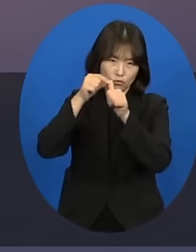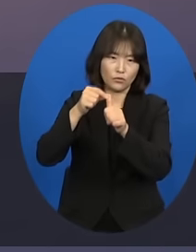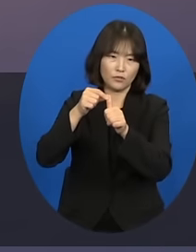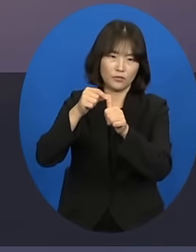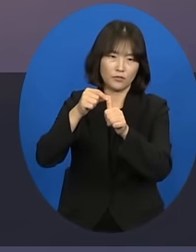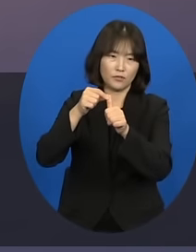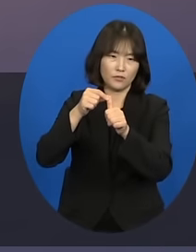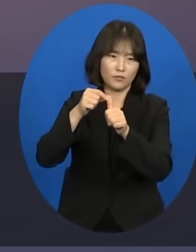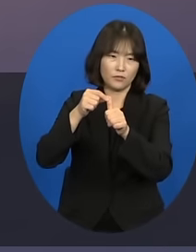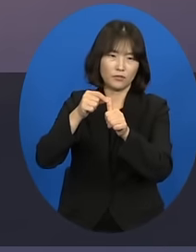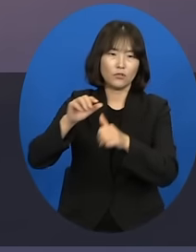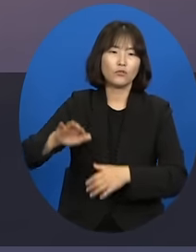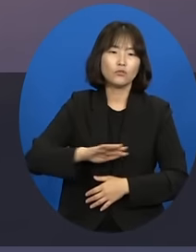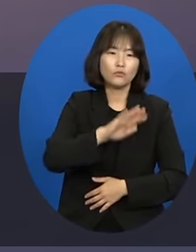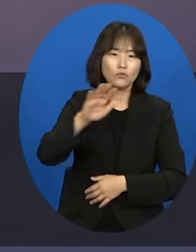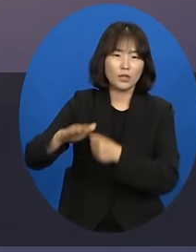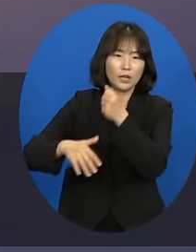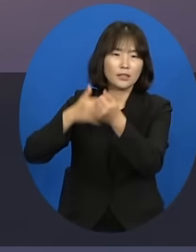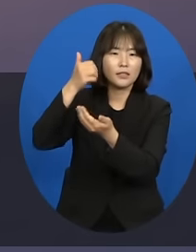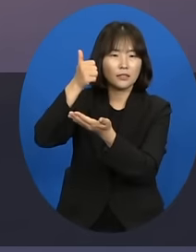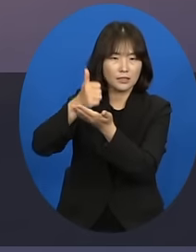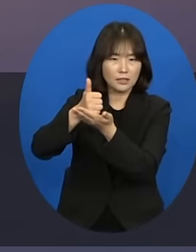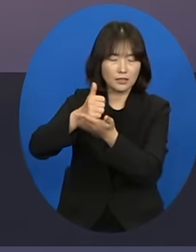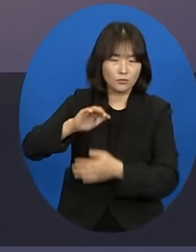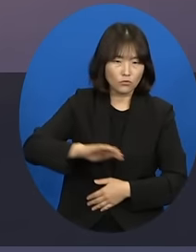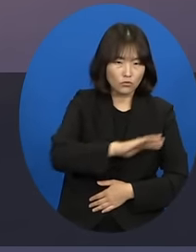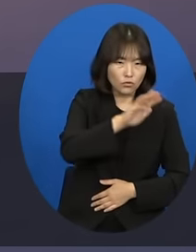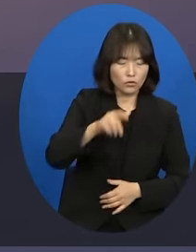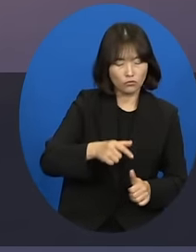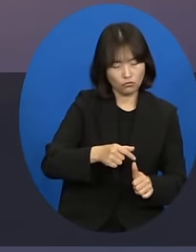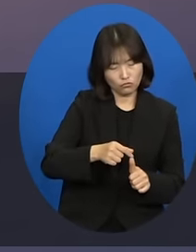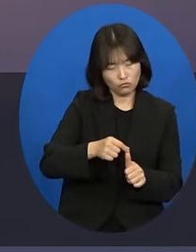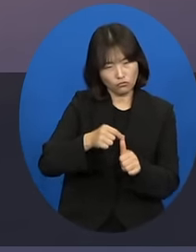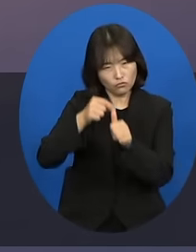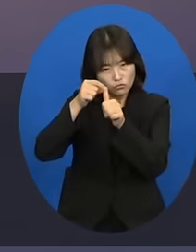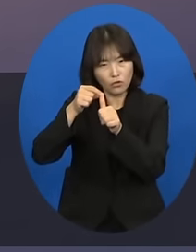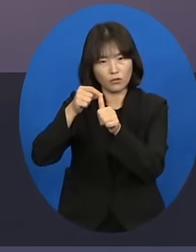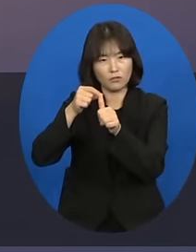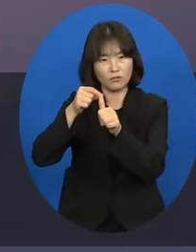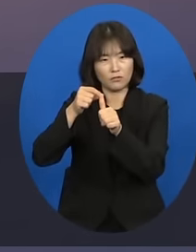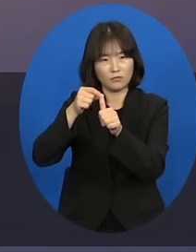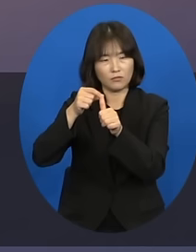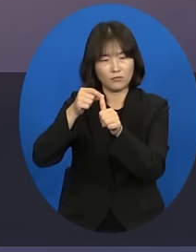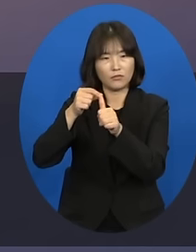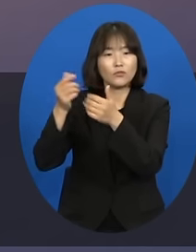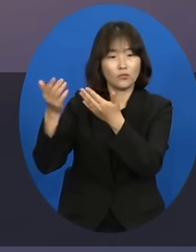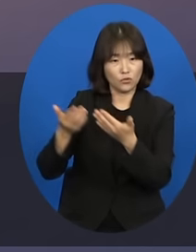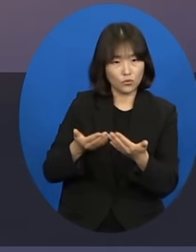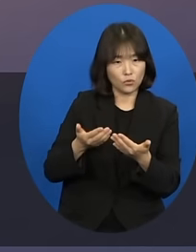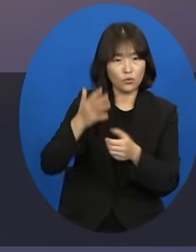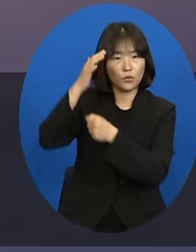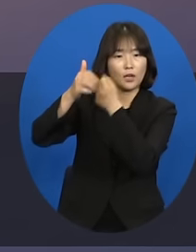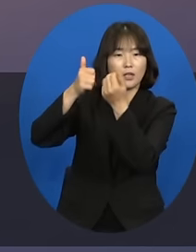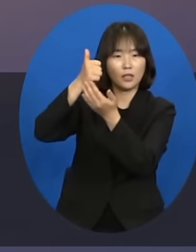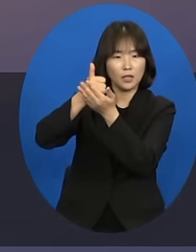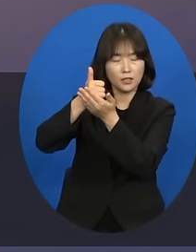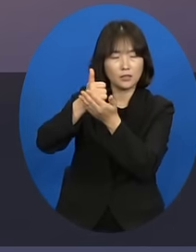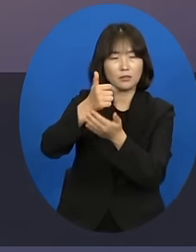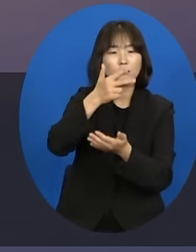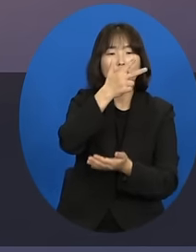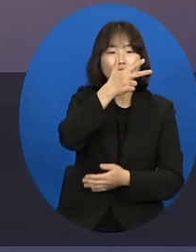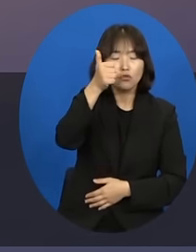구원이시다. 우리의 하나님은 우리를 구원하시는 하나님이시다. 그분은 주